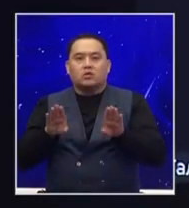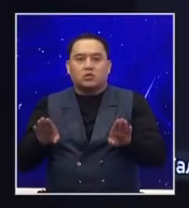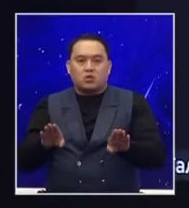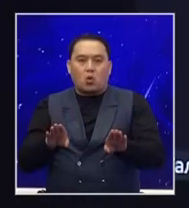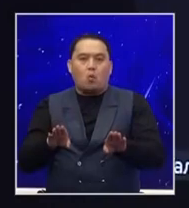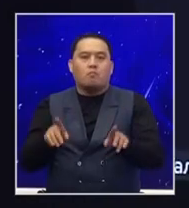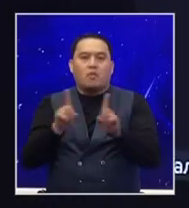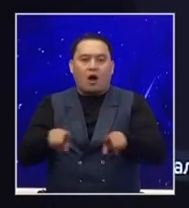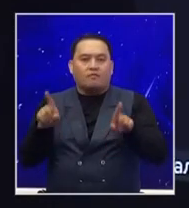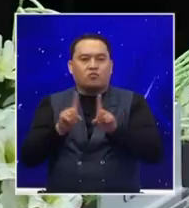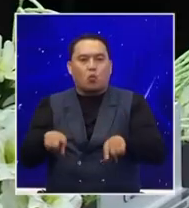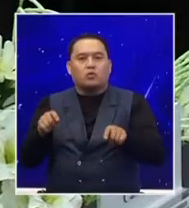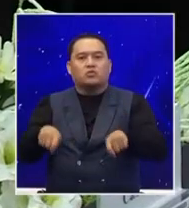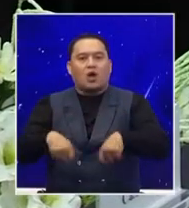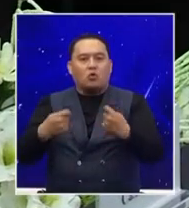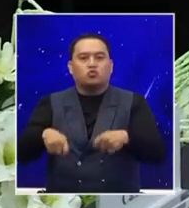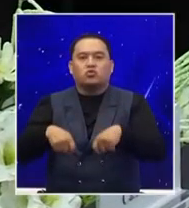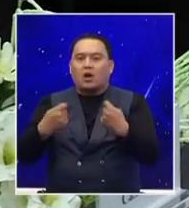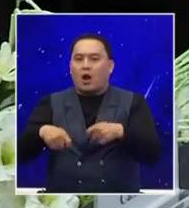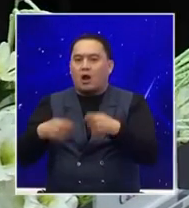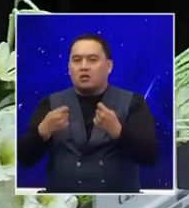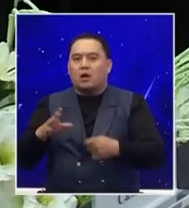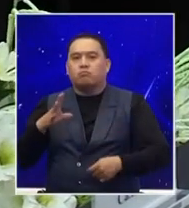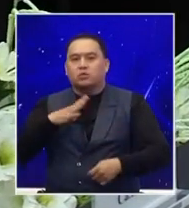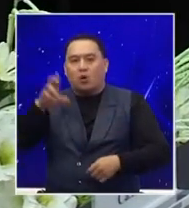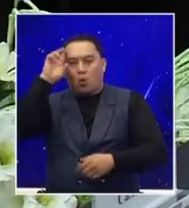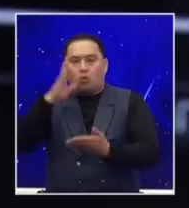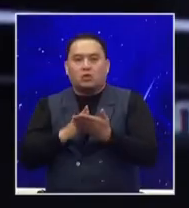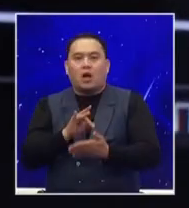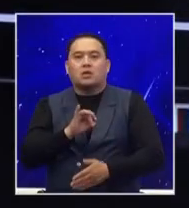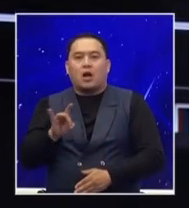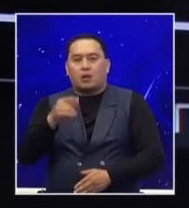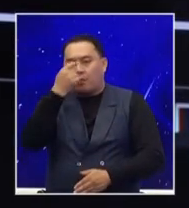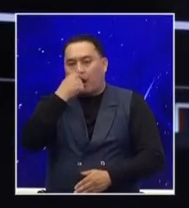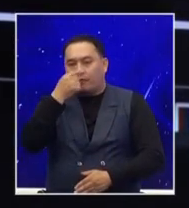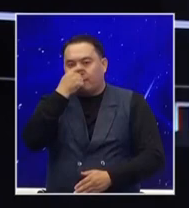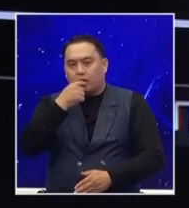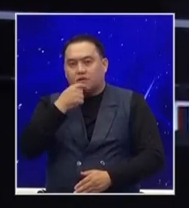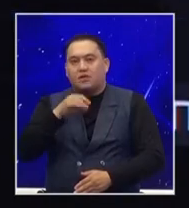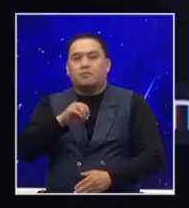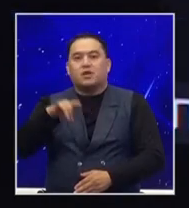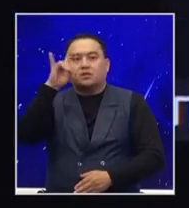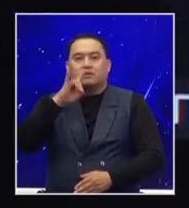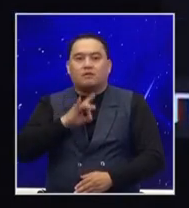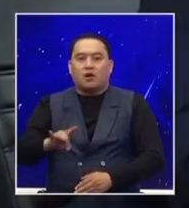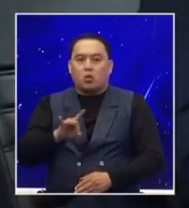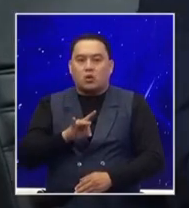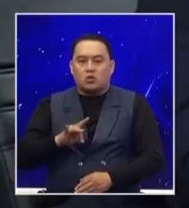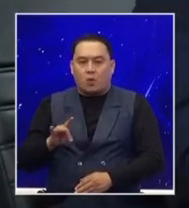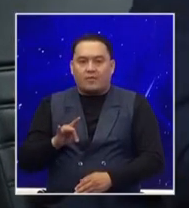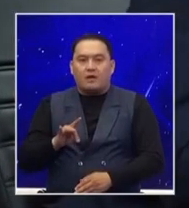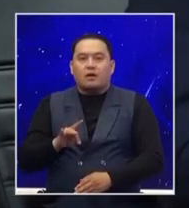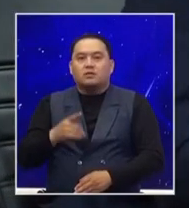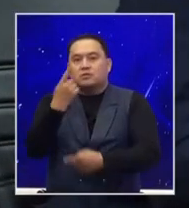по неоднократным нарушениям служебных обязанностей оказались госслужащие Талгарского, Панфиловского и Енбекши Казахского районов.